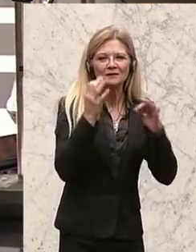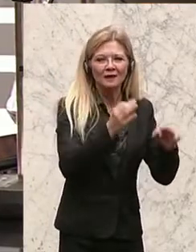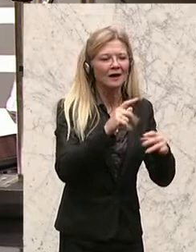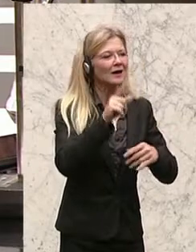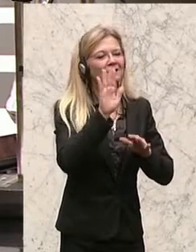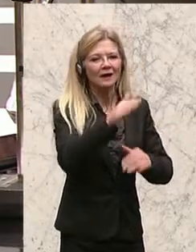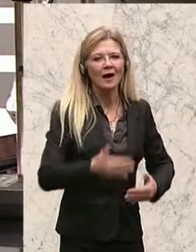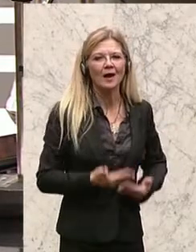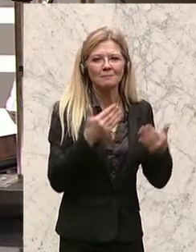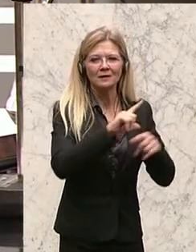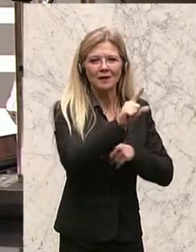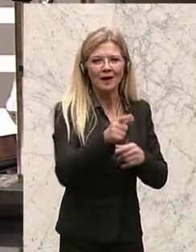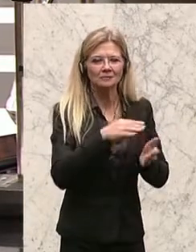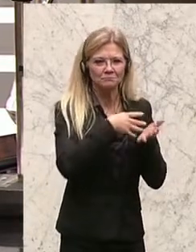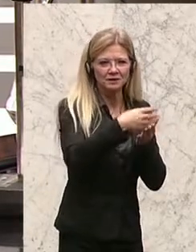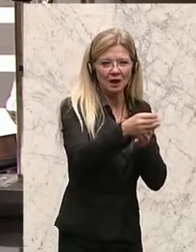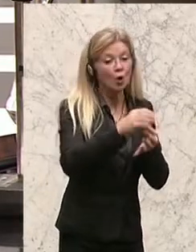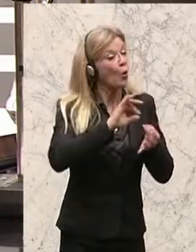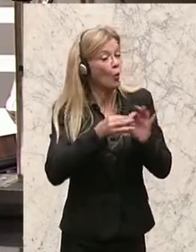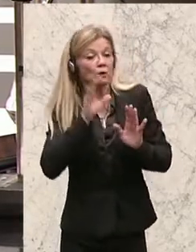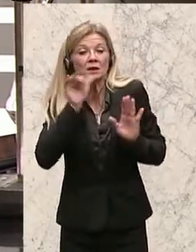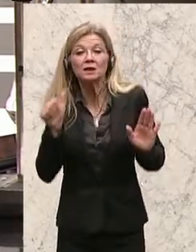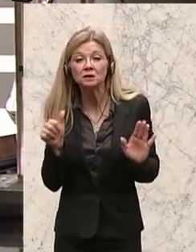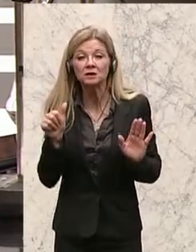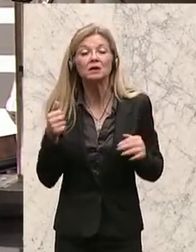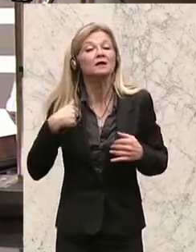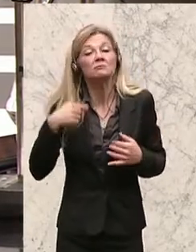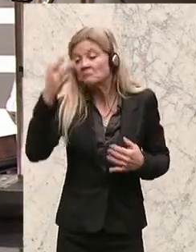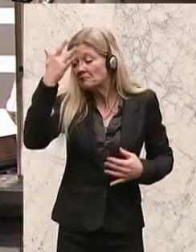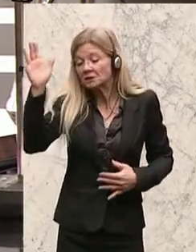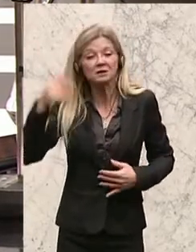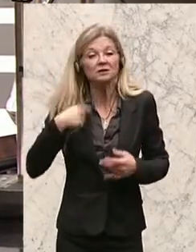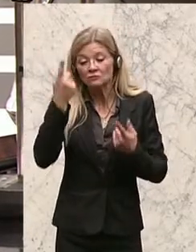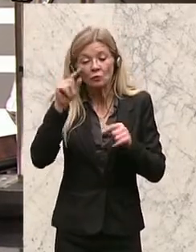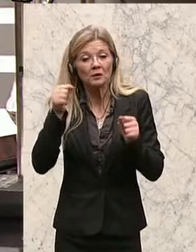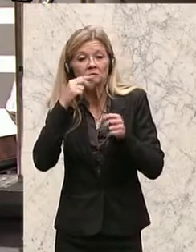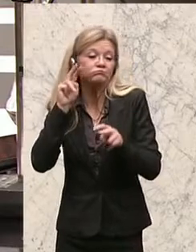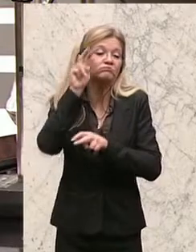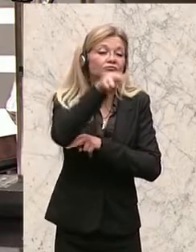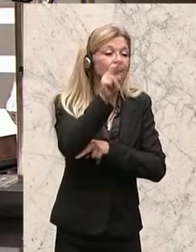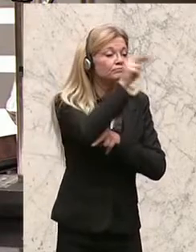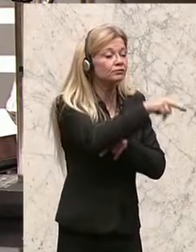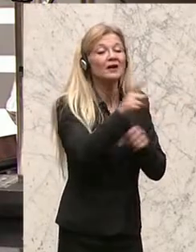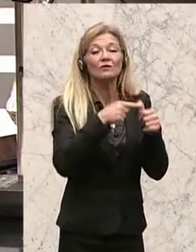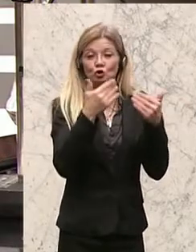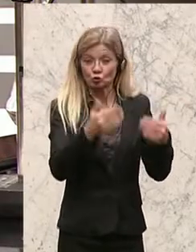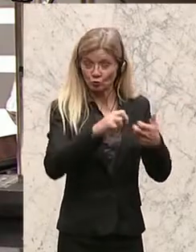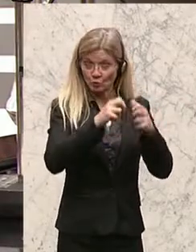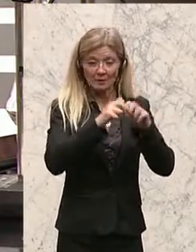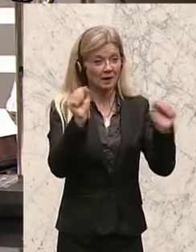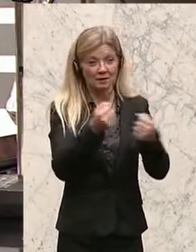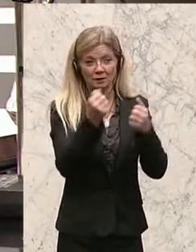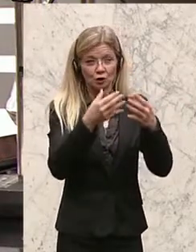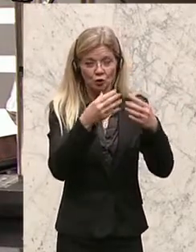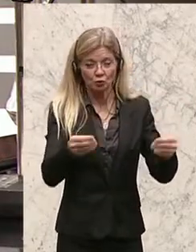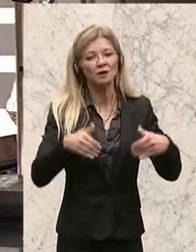eben auch nicht. Das wissen wir nämlich überhaupt gar nicht, was dort ist, weil wir dort gar keinen Einblick haben. Und solange Sie diese Probleme nicht lösen können, dann